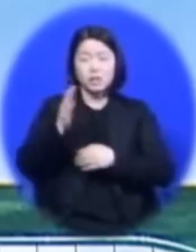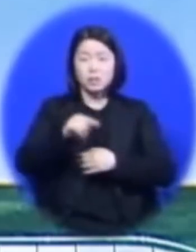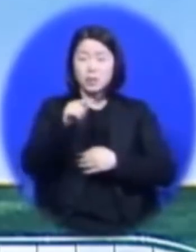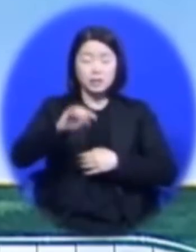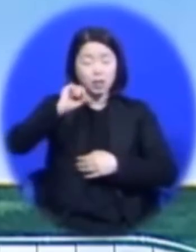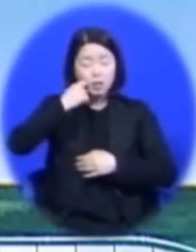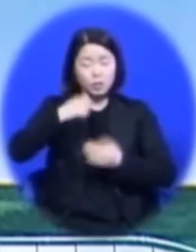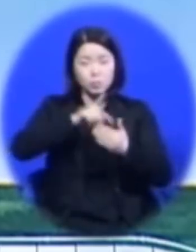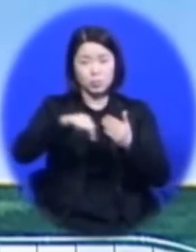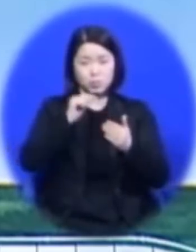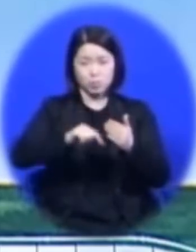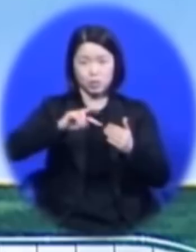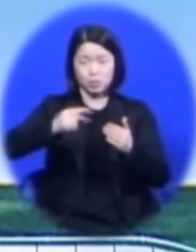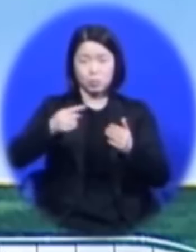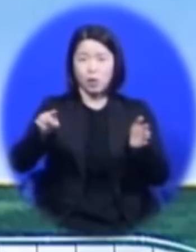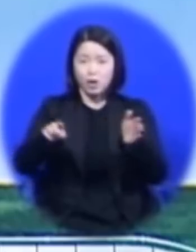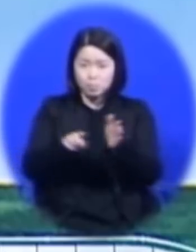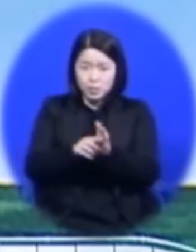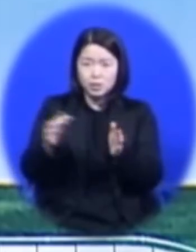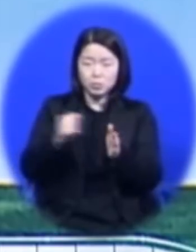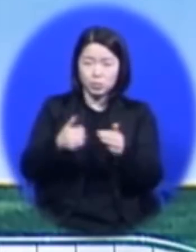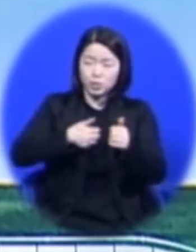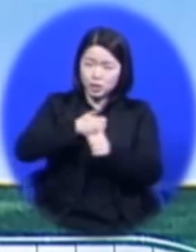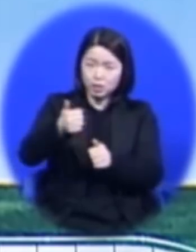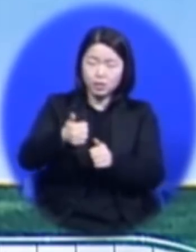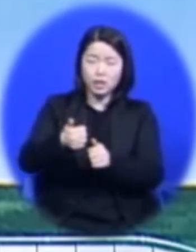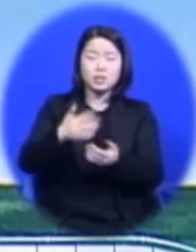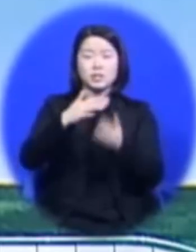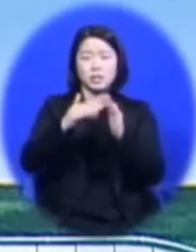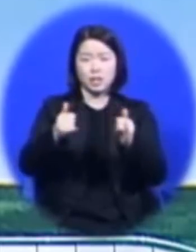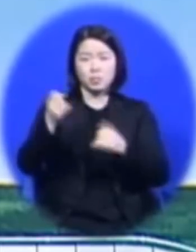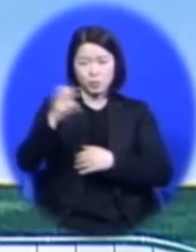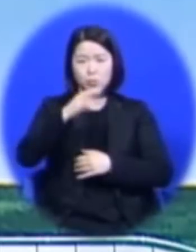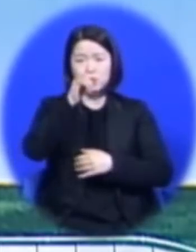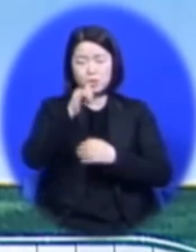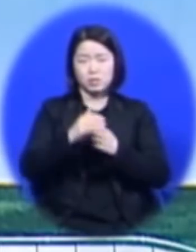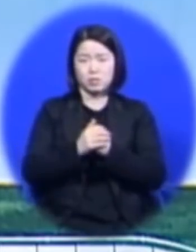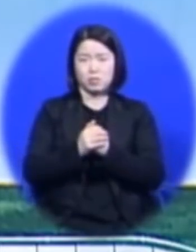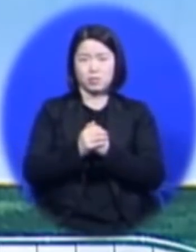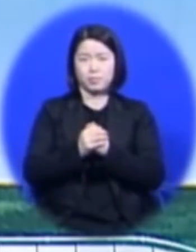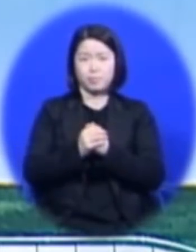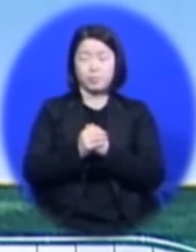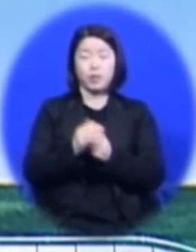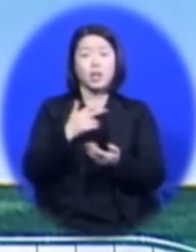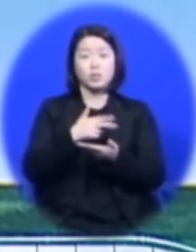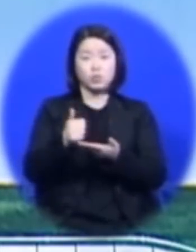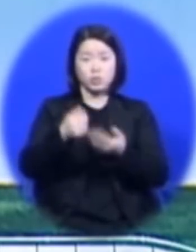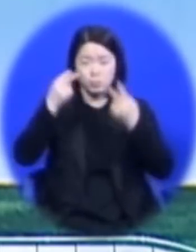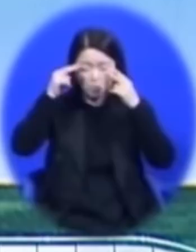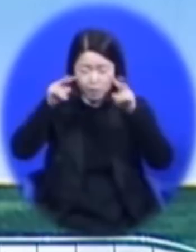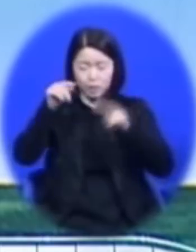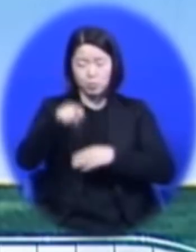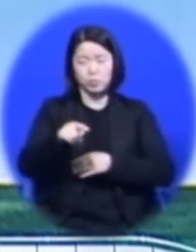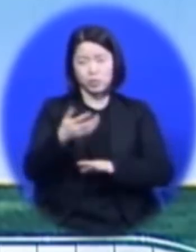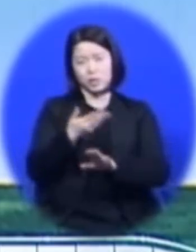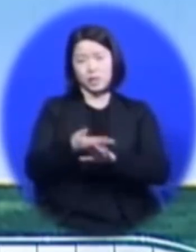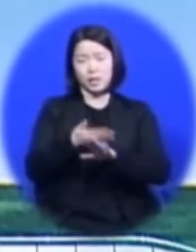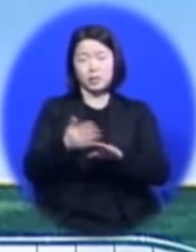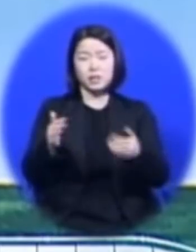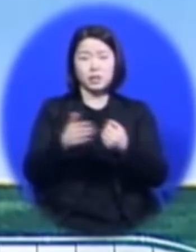속에서도 믿음으로 이겨내는 분들이 또한 이 있습니다 주님을 바라보는 것이 다르기